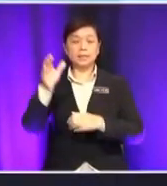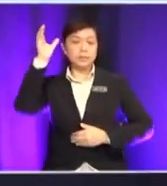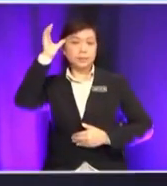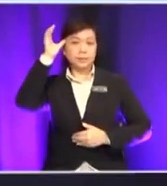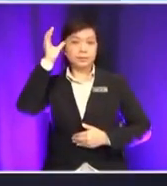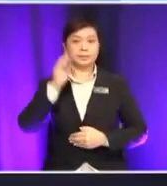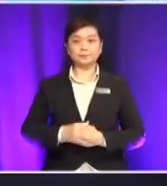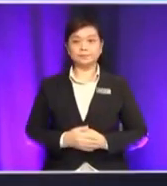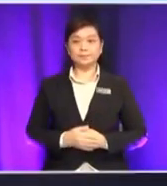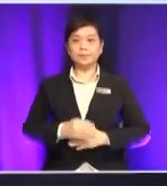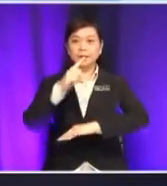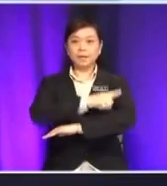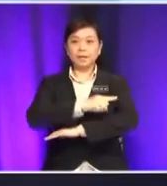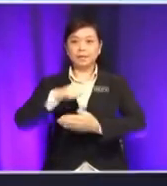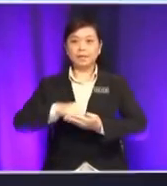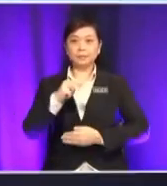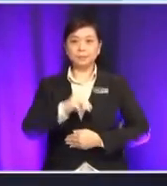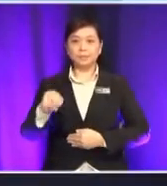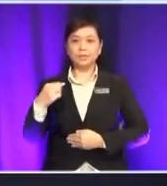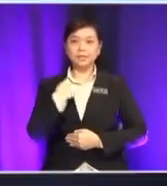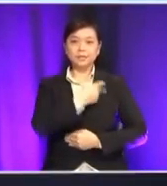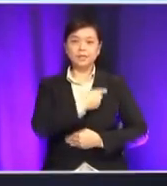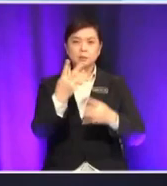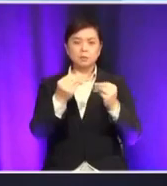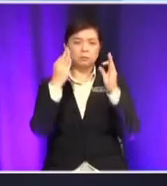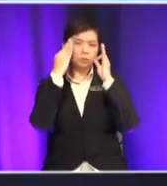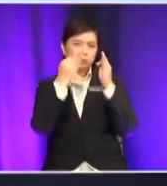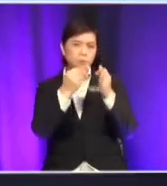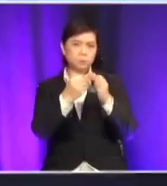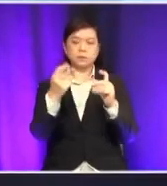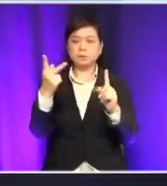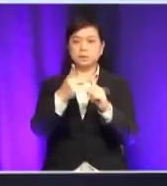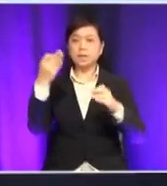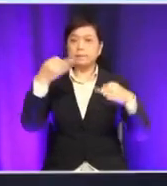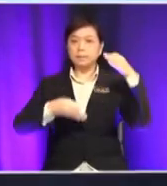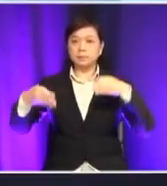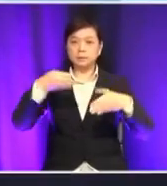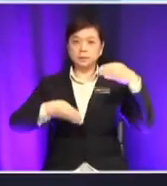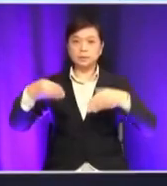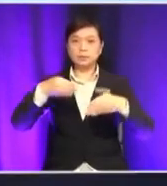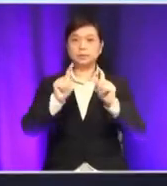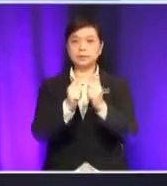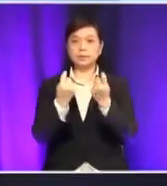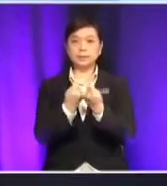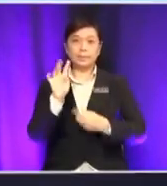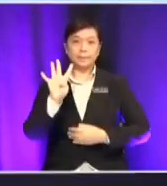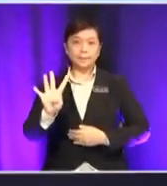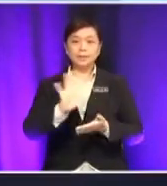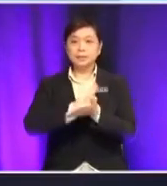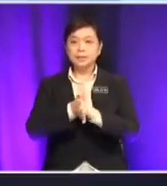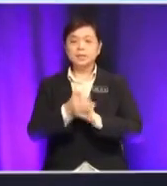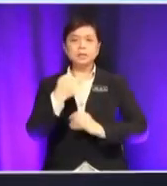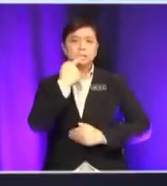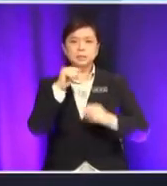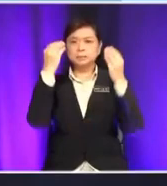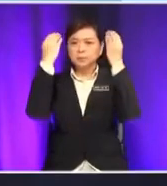KPM jadi hari ini murid-muri kita pelajaran biologi tingkatan 4 jadi siapakah